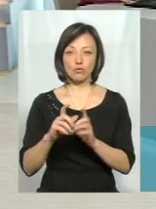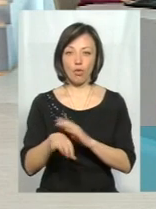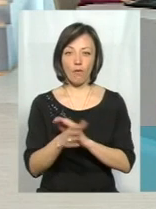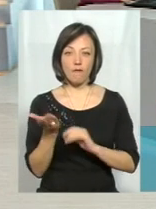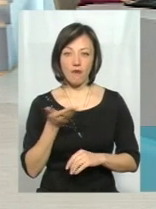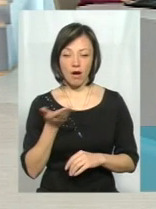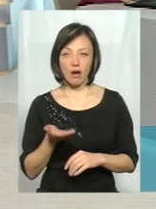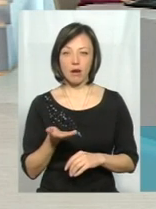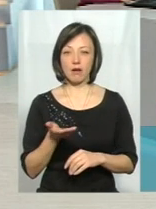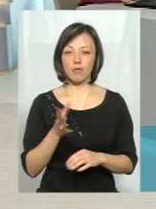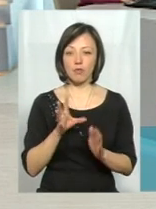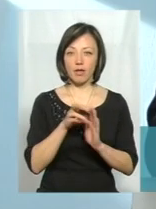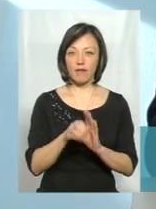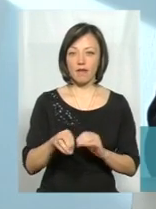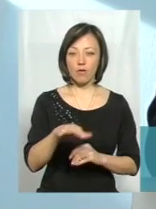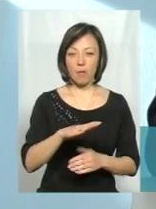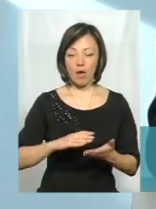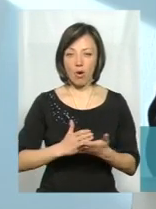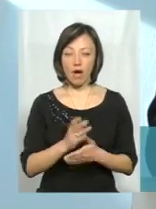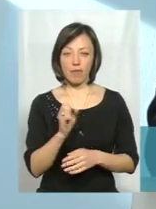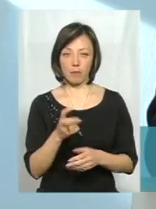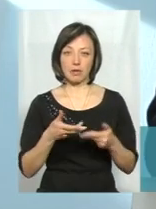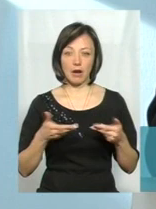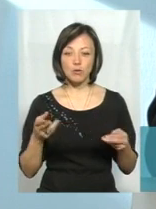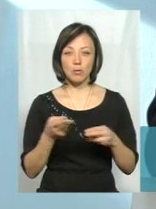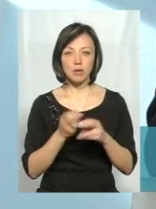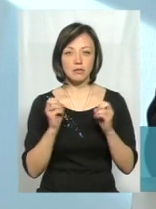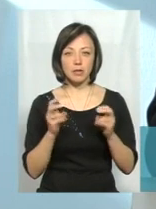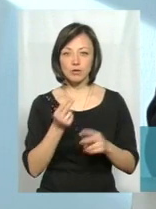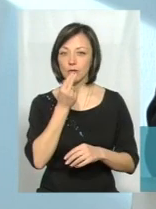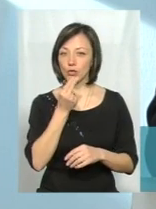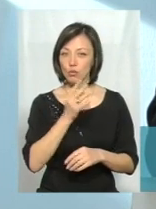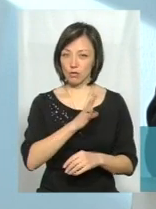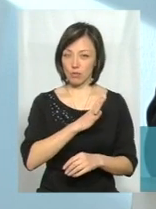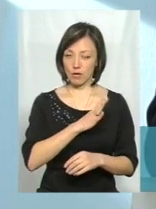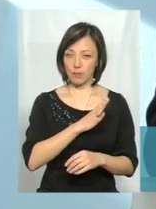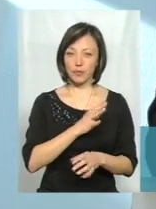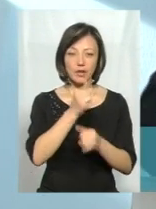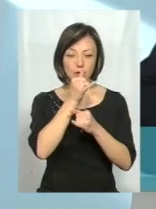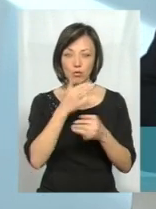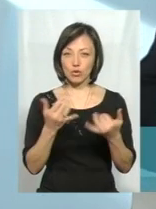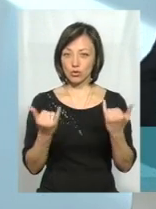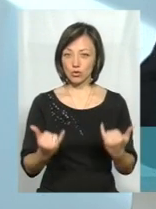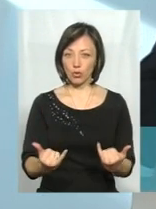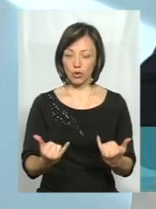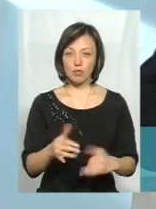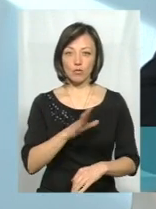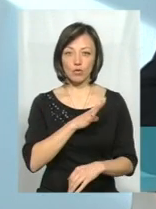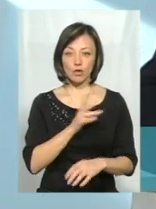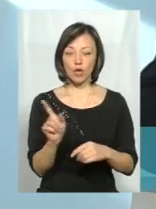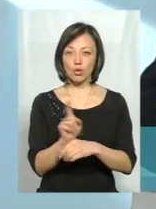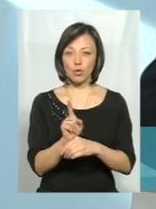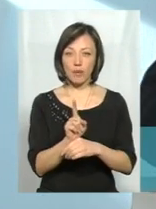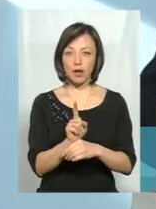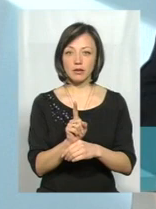тільки географічно бути в Європі. Нам треба, щоб безпечні були продукти. Ну не може сьогодні бути